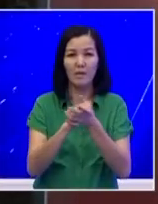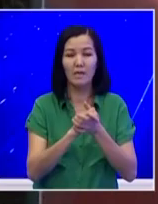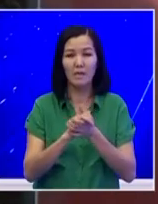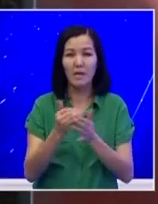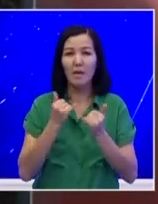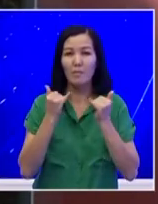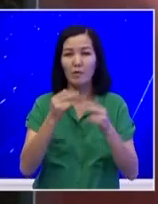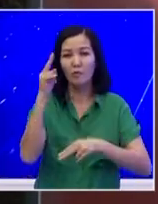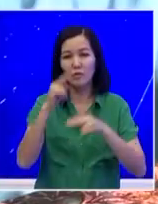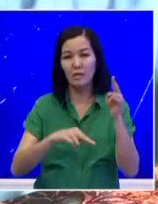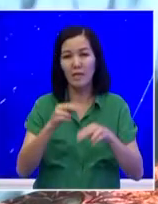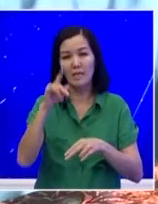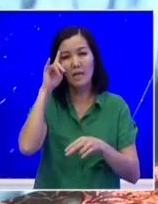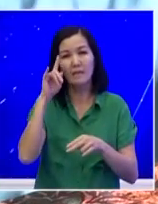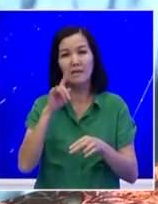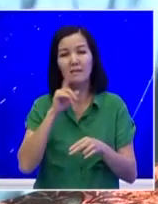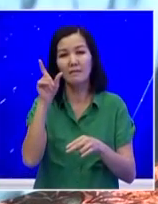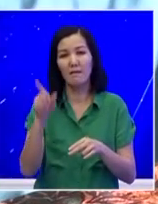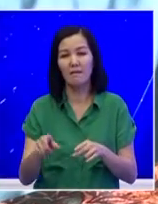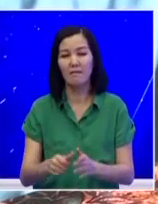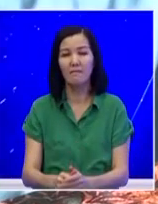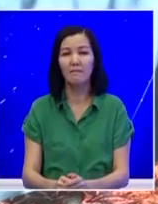почетный строитель Казахстана.